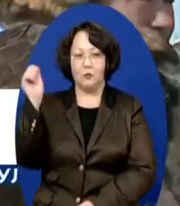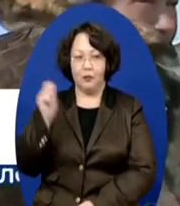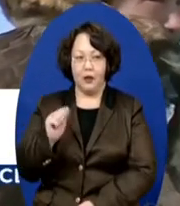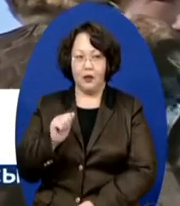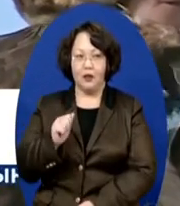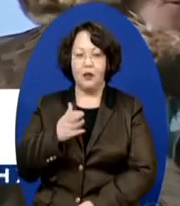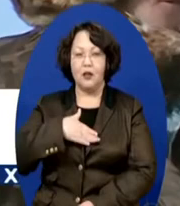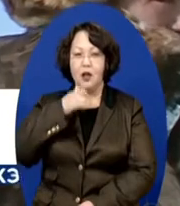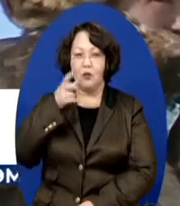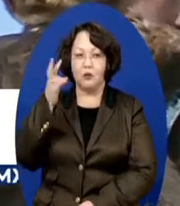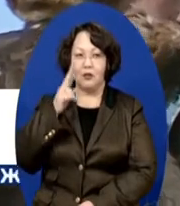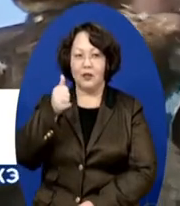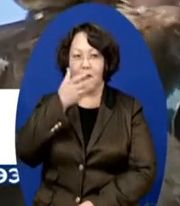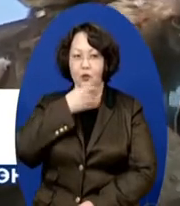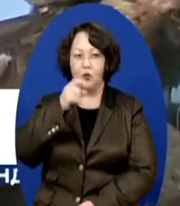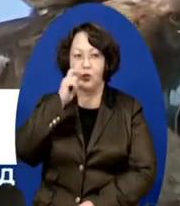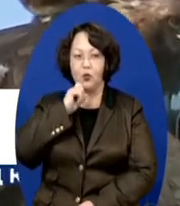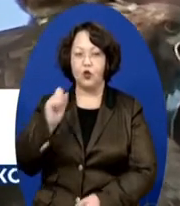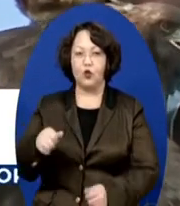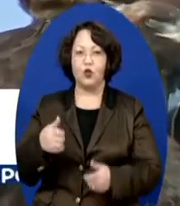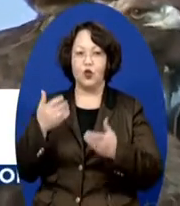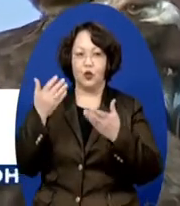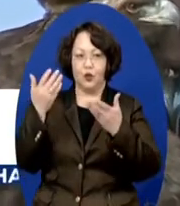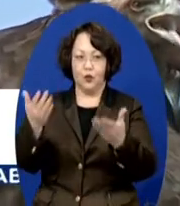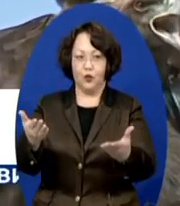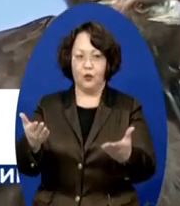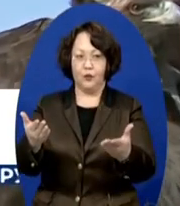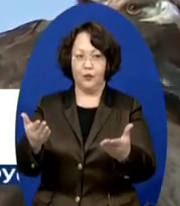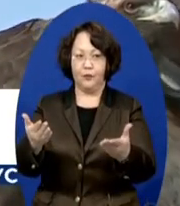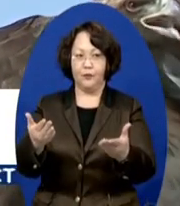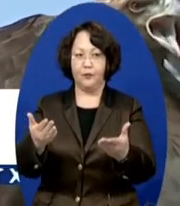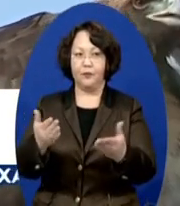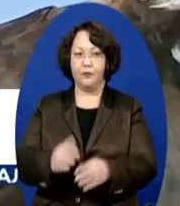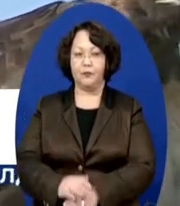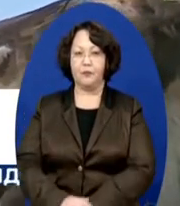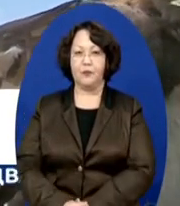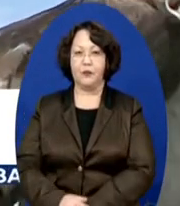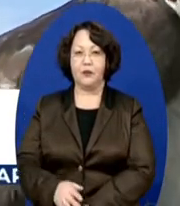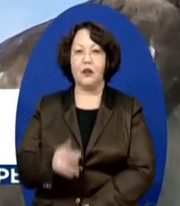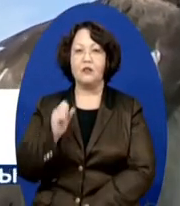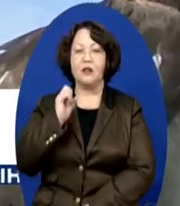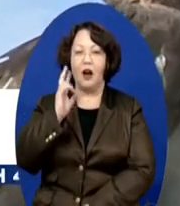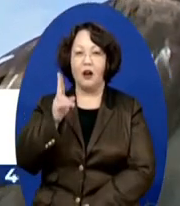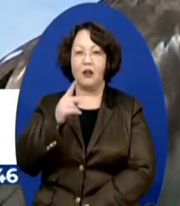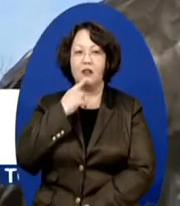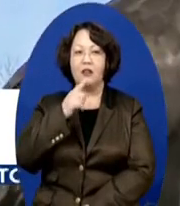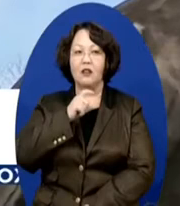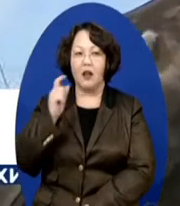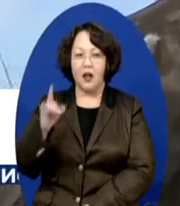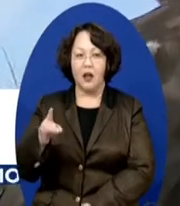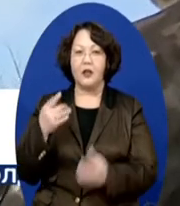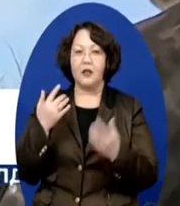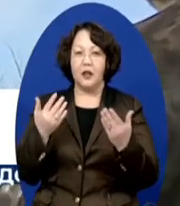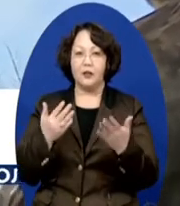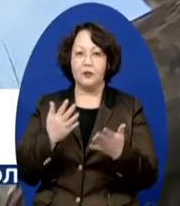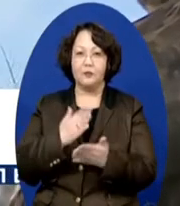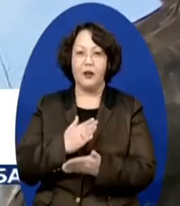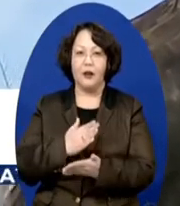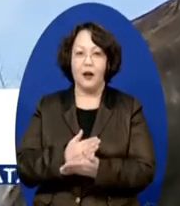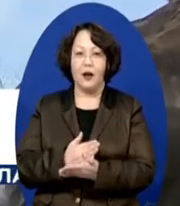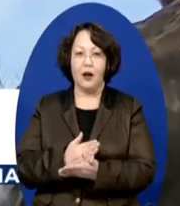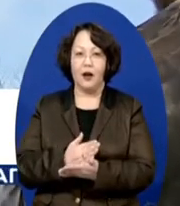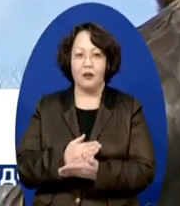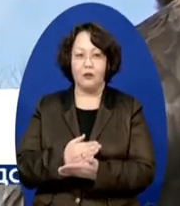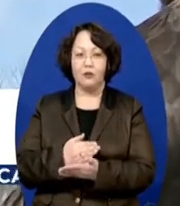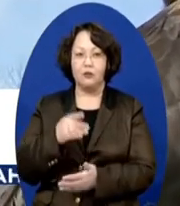ерүүлэн гэх сайн сайхны хүснээрээ ах мол болсон улс он болсон Наврыз Наврызгийн шин амаа тавч эдүүд брала нас